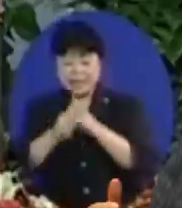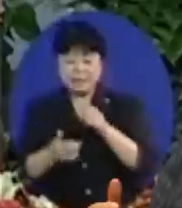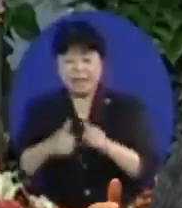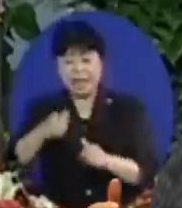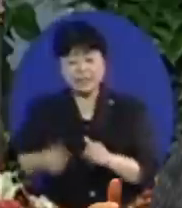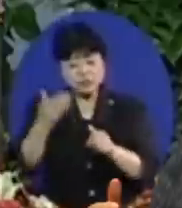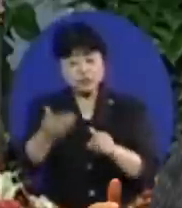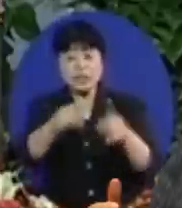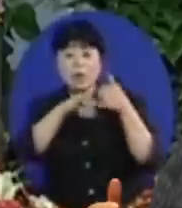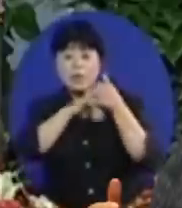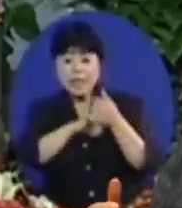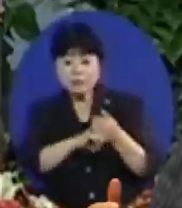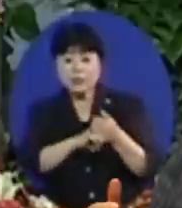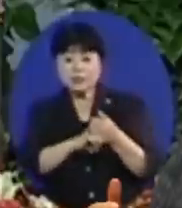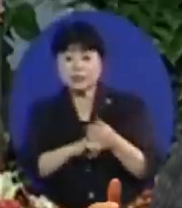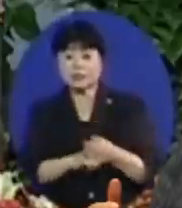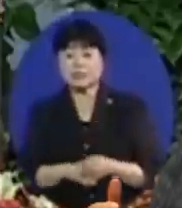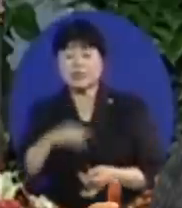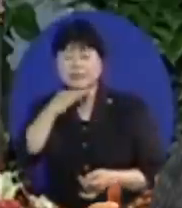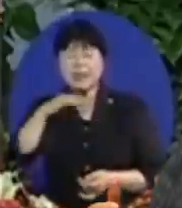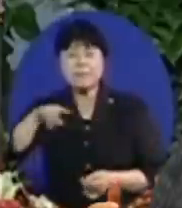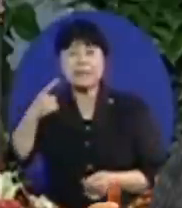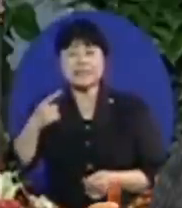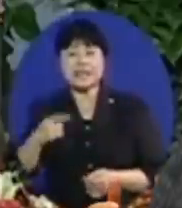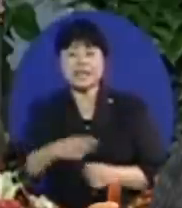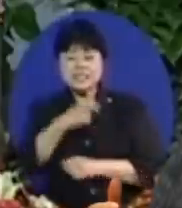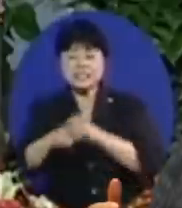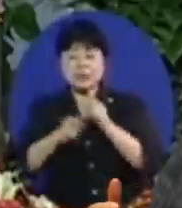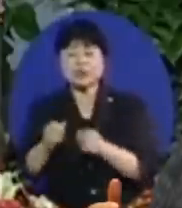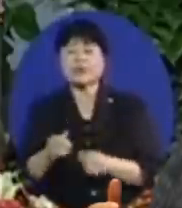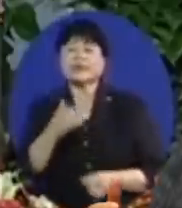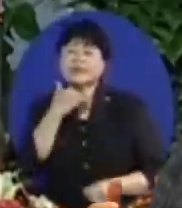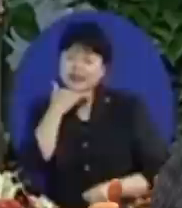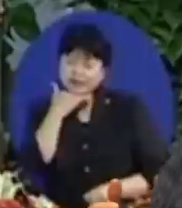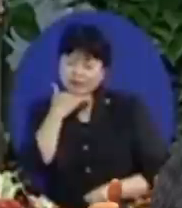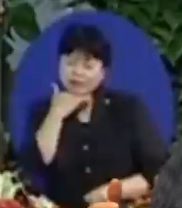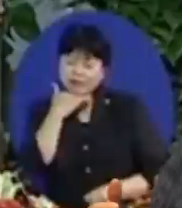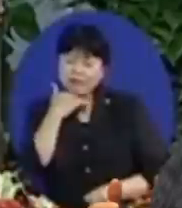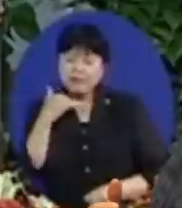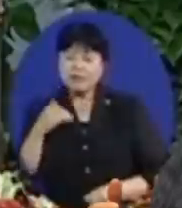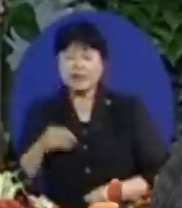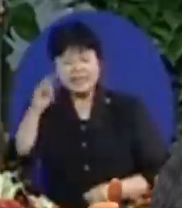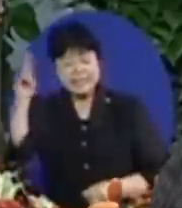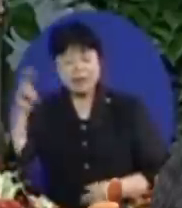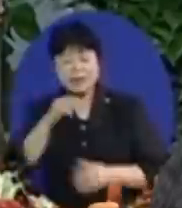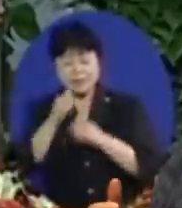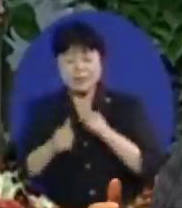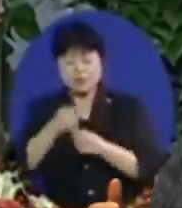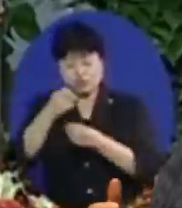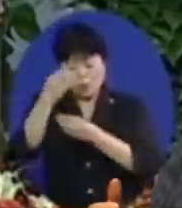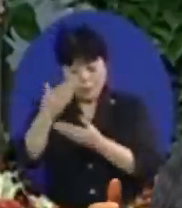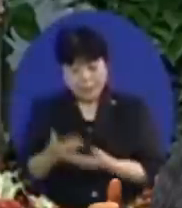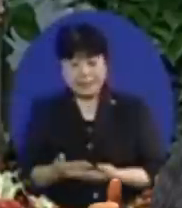아들을 주시겠다고 약속했는데 100세에 받았으니 25년을 기다렸고 야곱은 하나님께 축복받겠다고